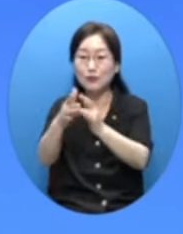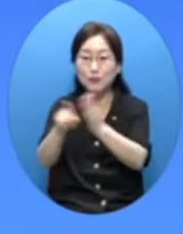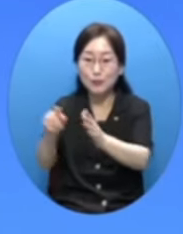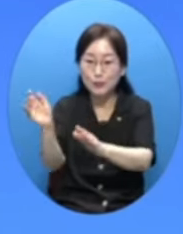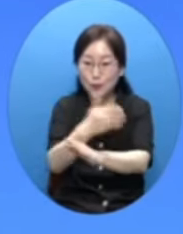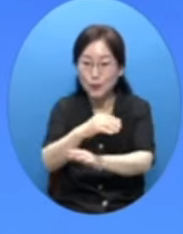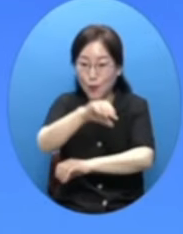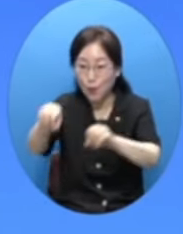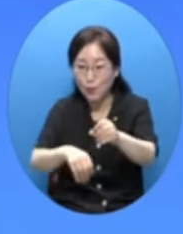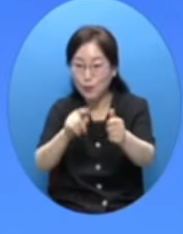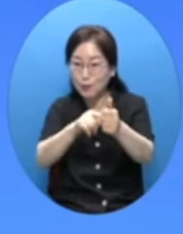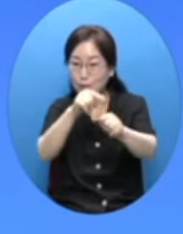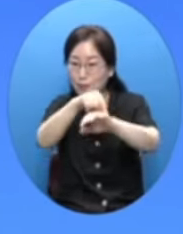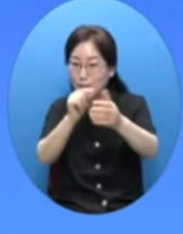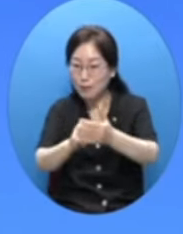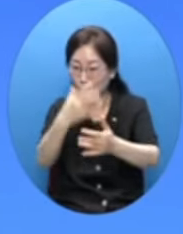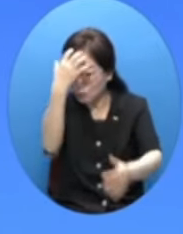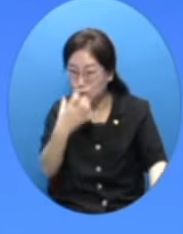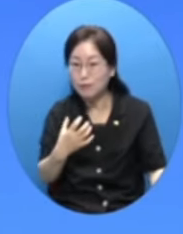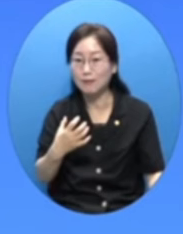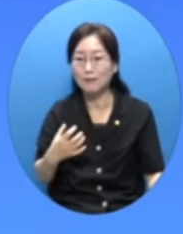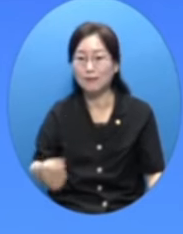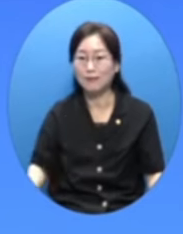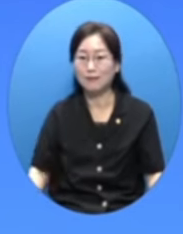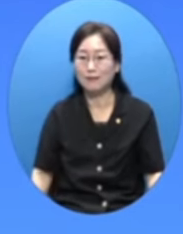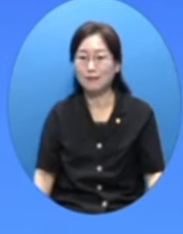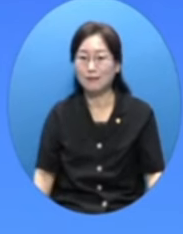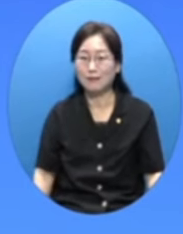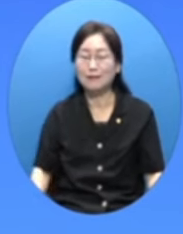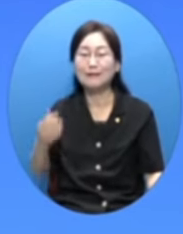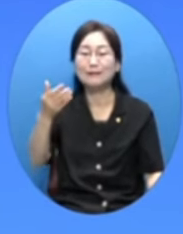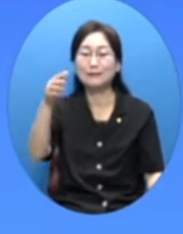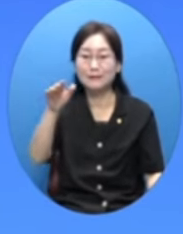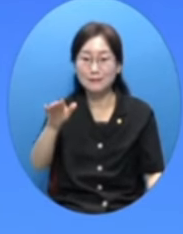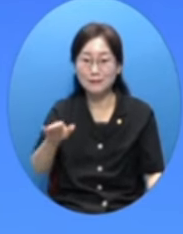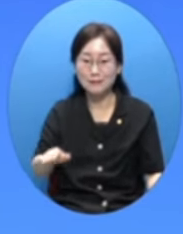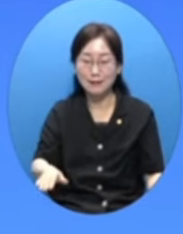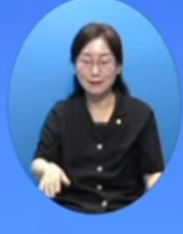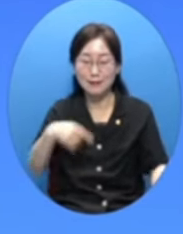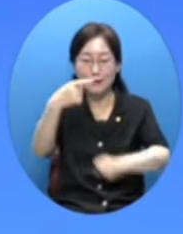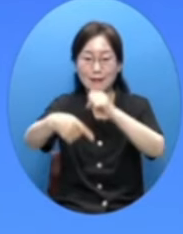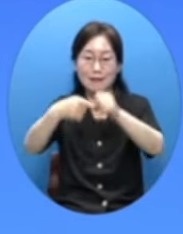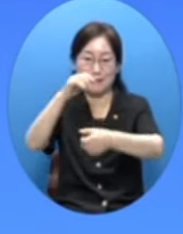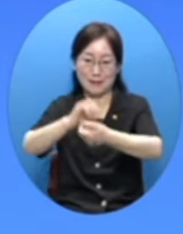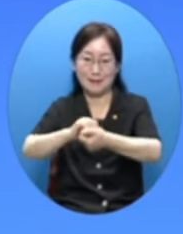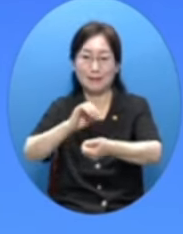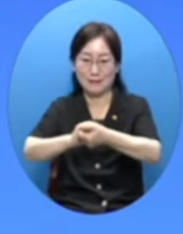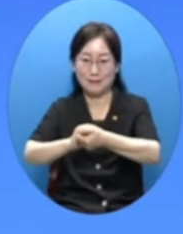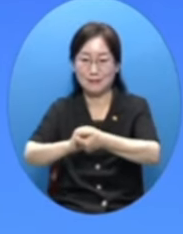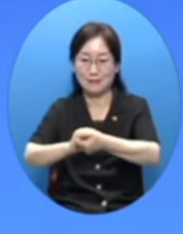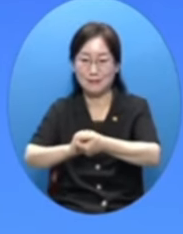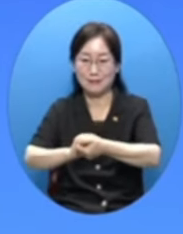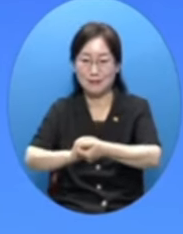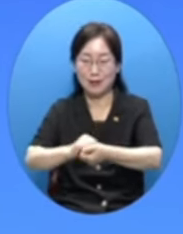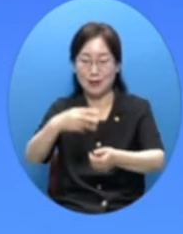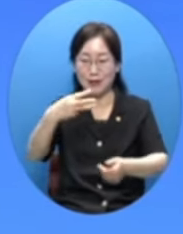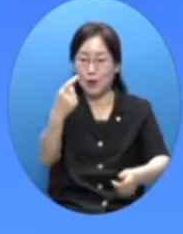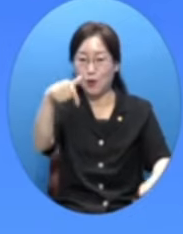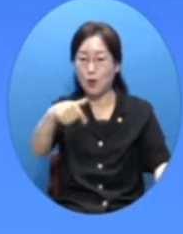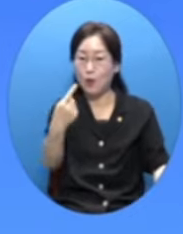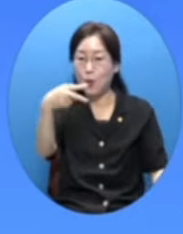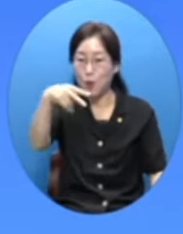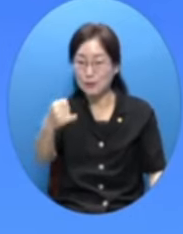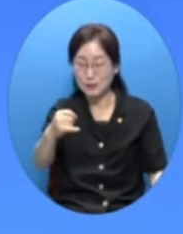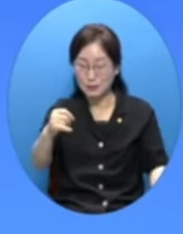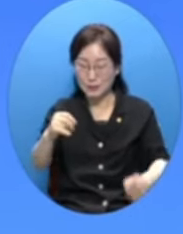오히려 얼굴이 더 어두워졌어요. 그런데 매년 우리 교회 로고스 성교회 교수